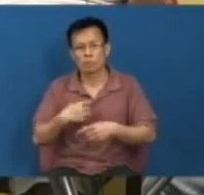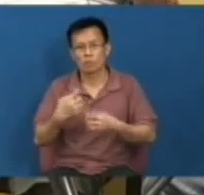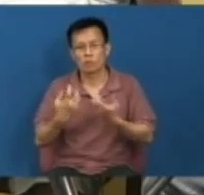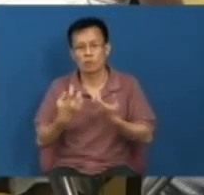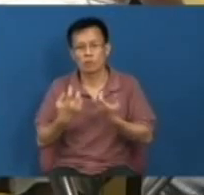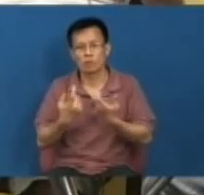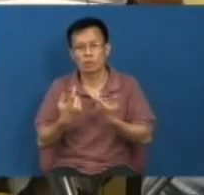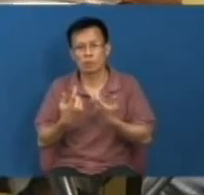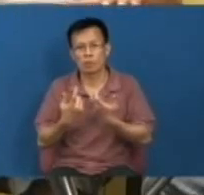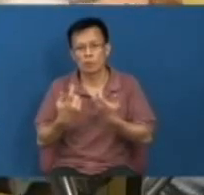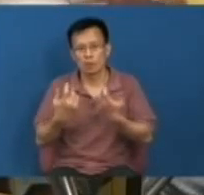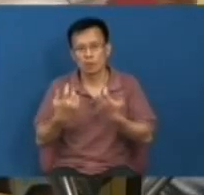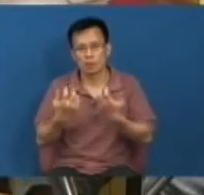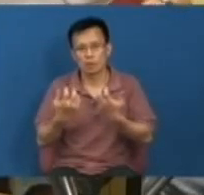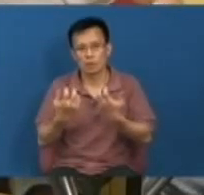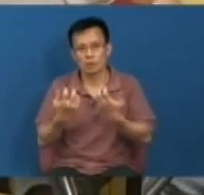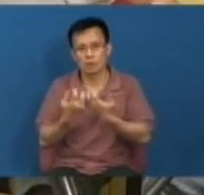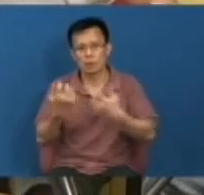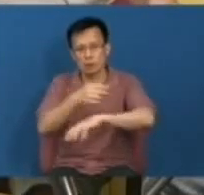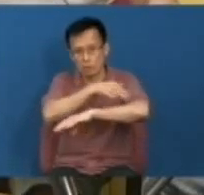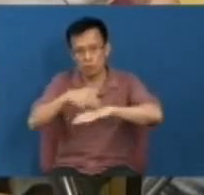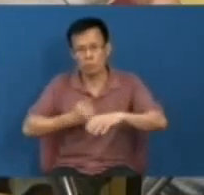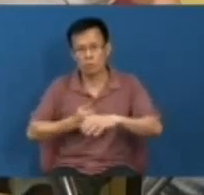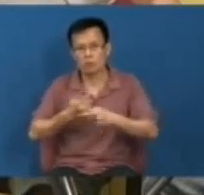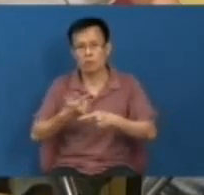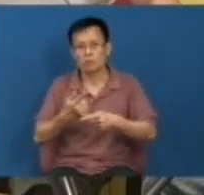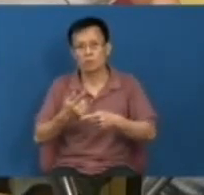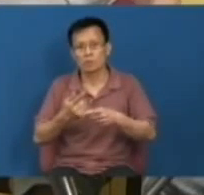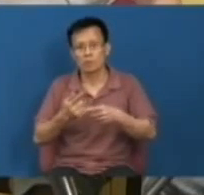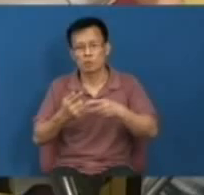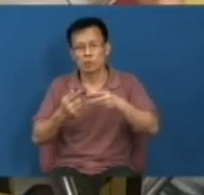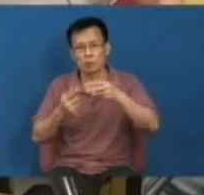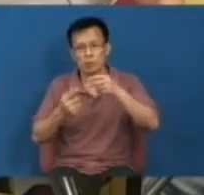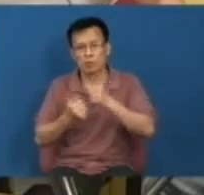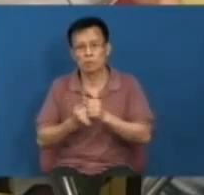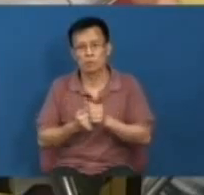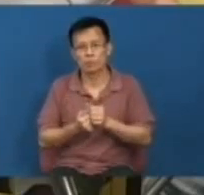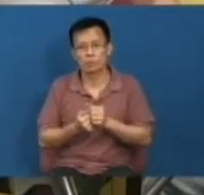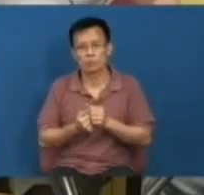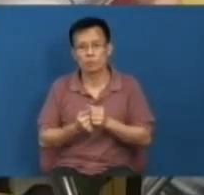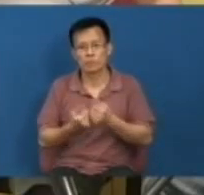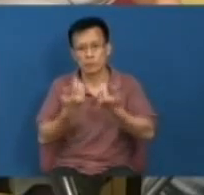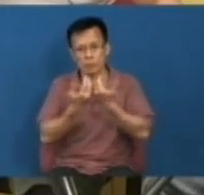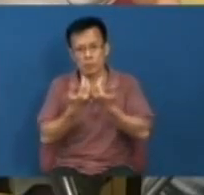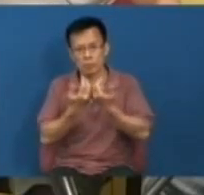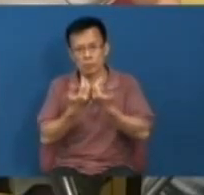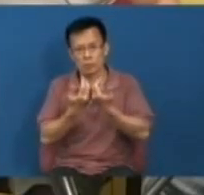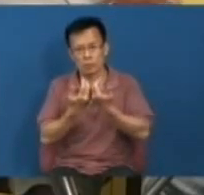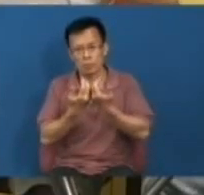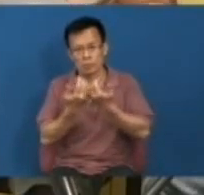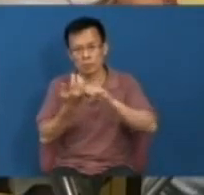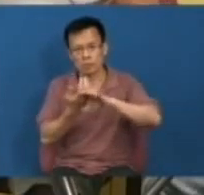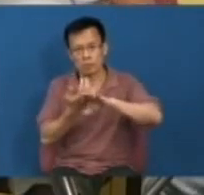千九百八， 爭好遠 喎。因為佢哋嘅測量師咧就用牙籤樓，所以評估我哋爭 成2,000幾蚊尺喎。 佢哋嘅評估咧